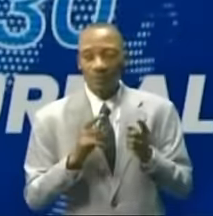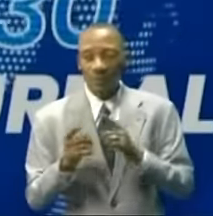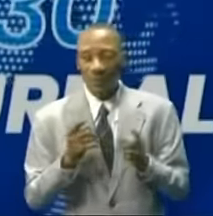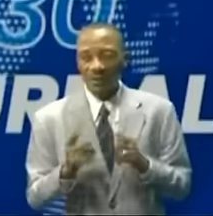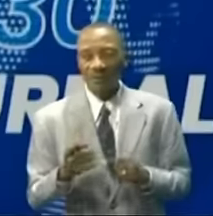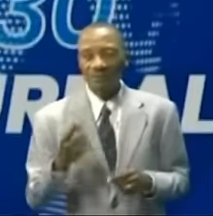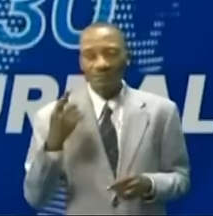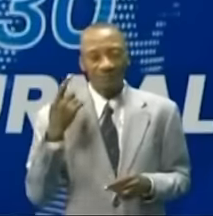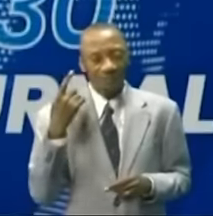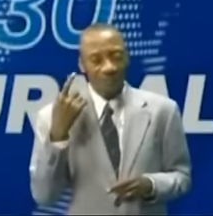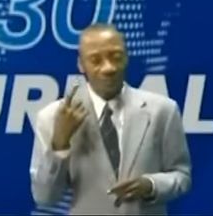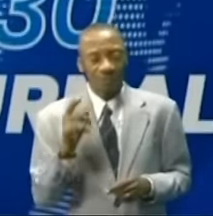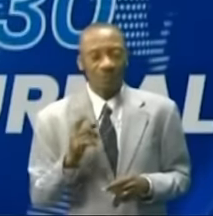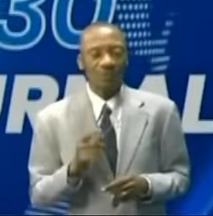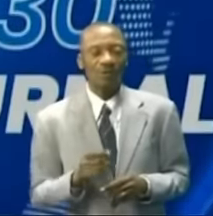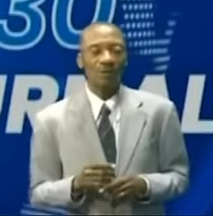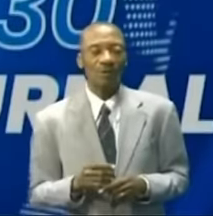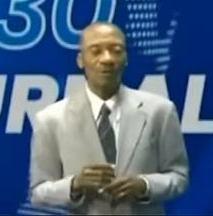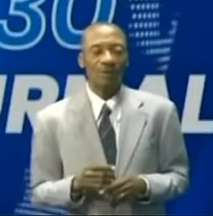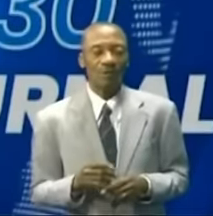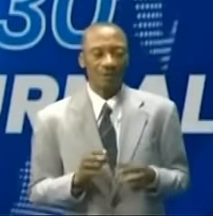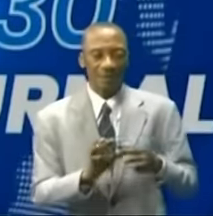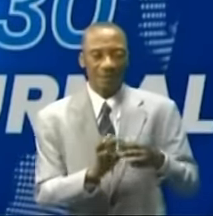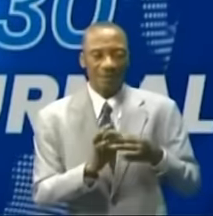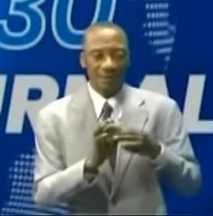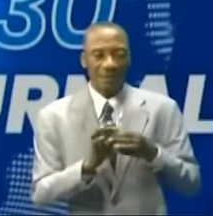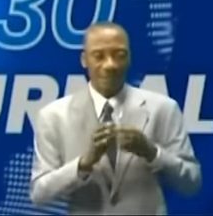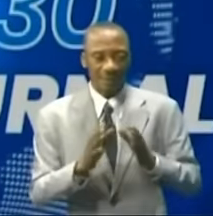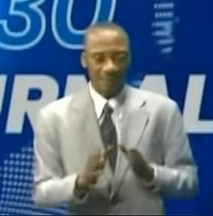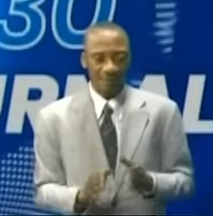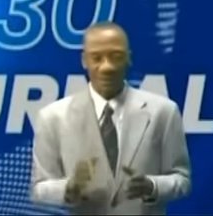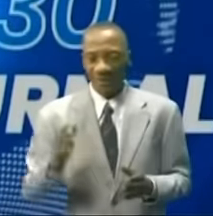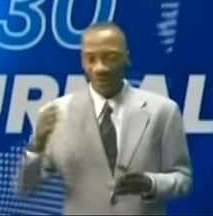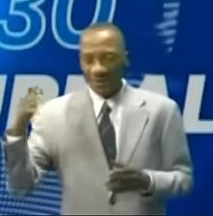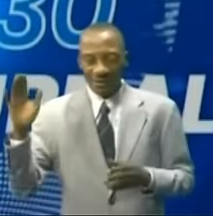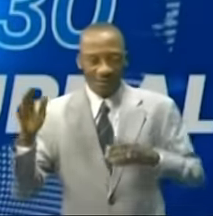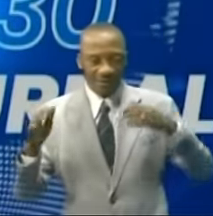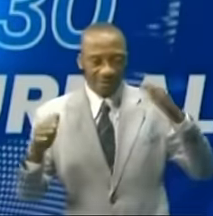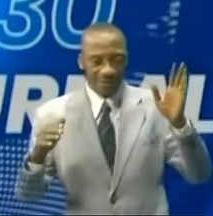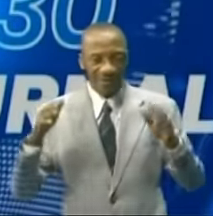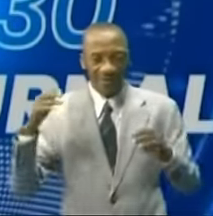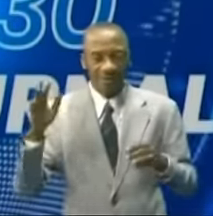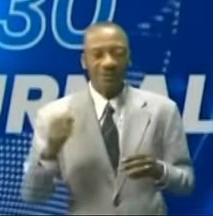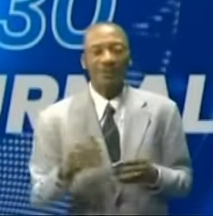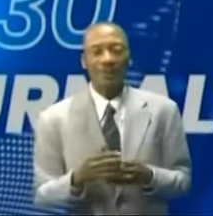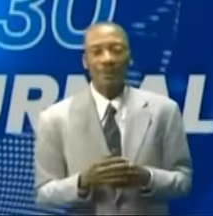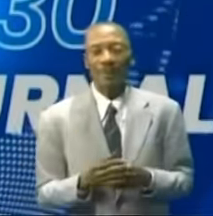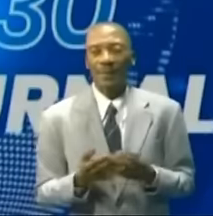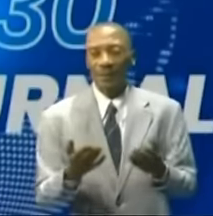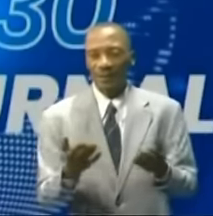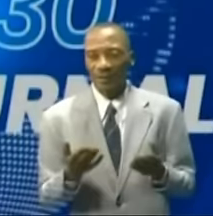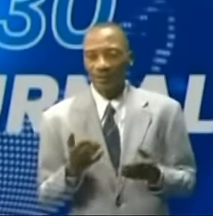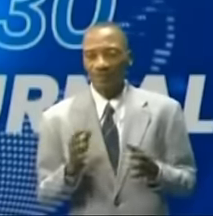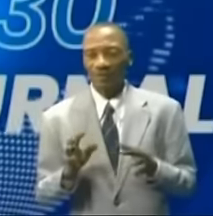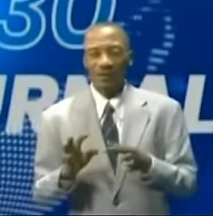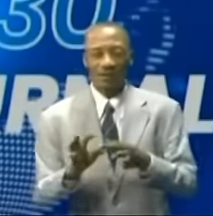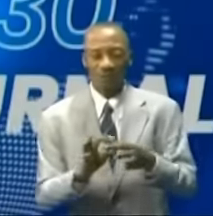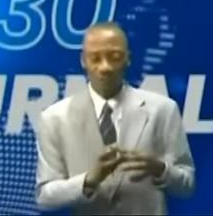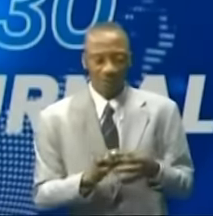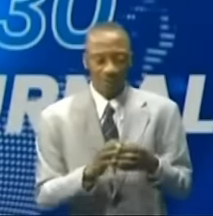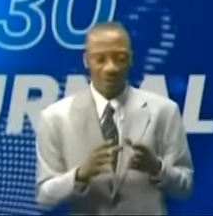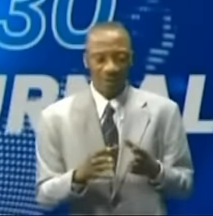au programme d'énergie ont échangé autour des questions liées à la mise en échelle et au développement du marché des solutions de